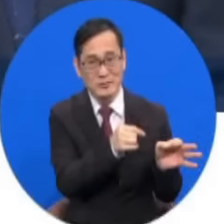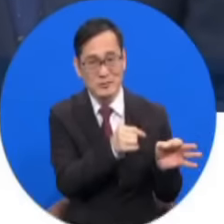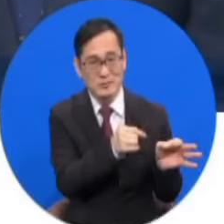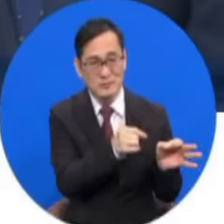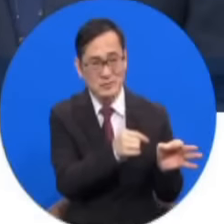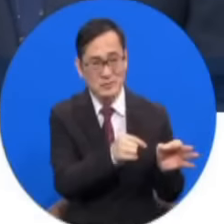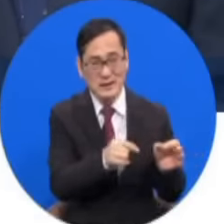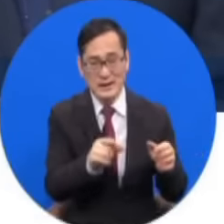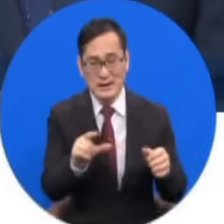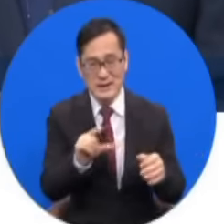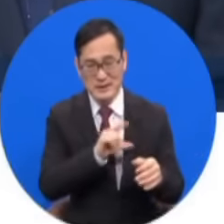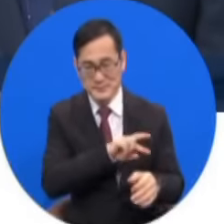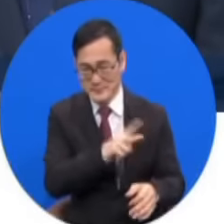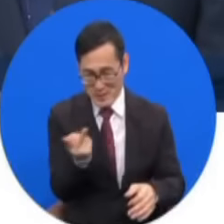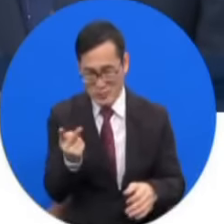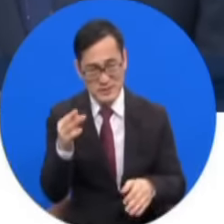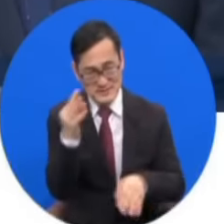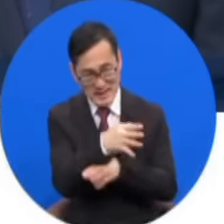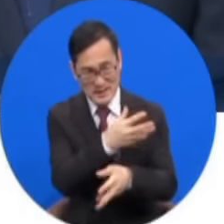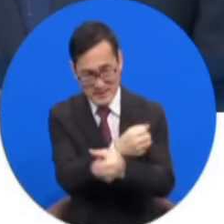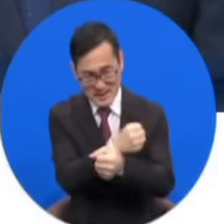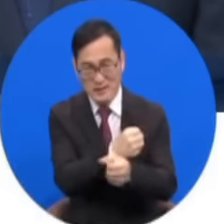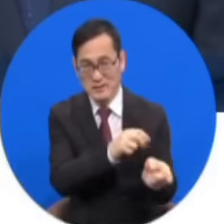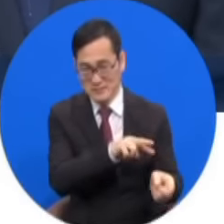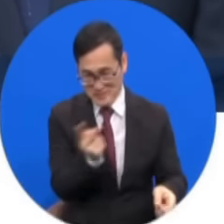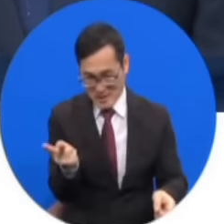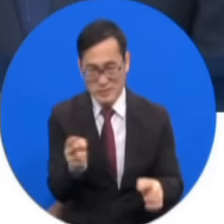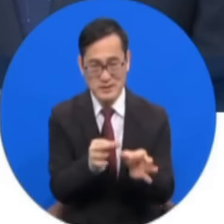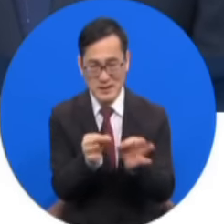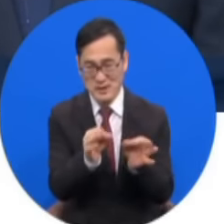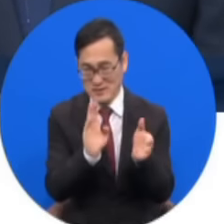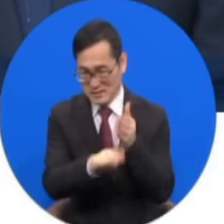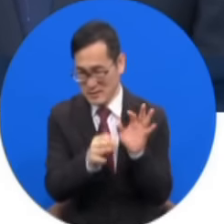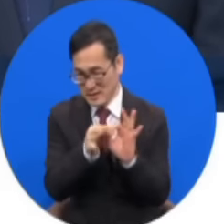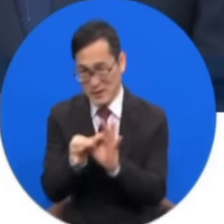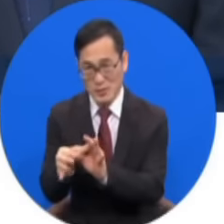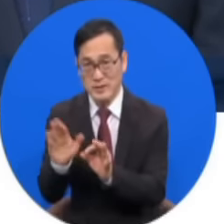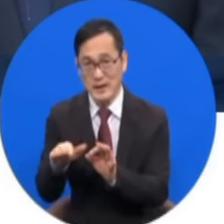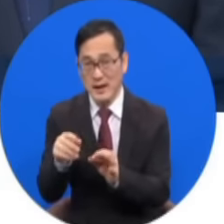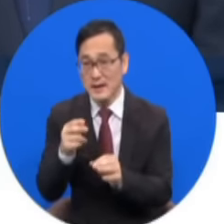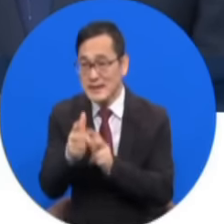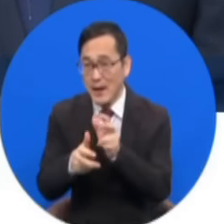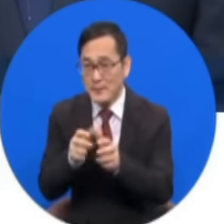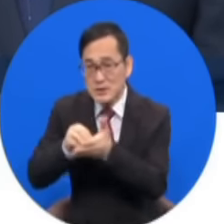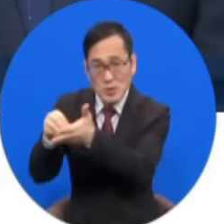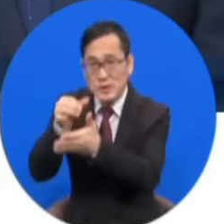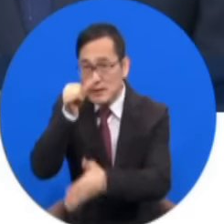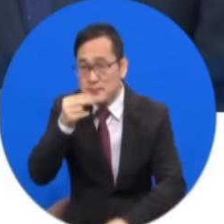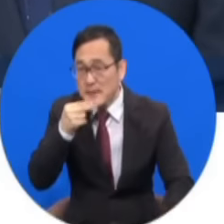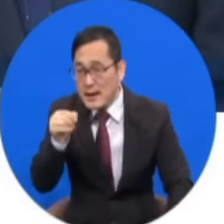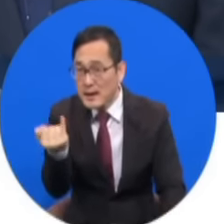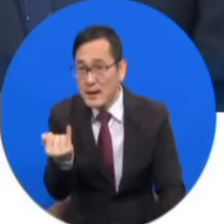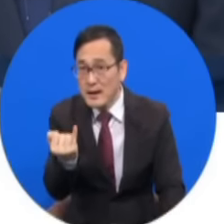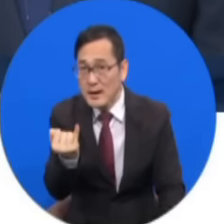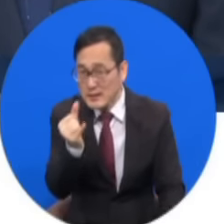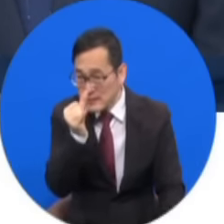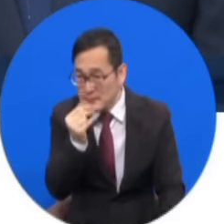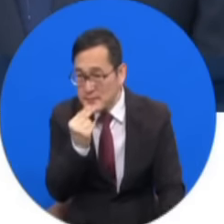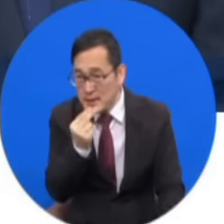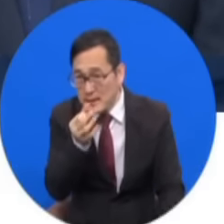대한 세금 납부는 정상적으로 이루어진다 이런 부분은 이제네 확인해 봐야죠 그렇죠 이제 수세에 들어갔으니까 영업 양도 양수 부터